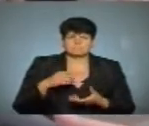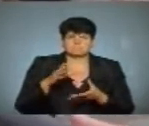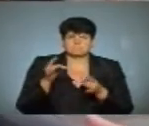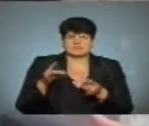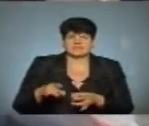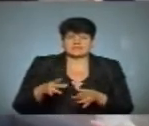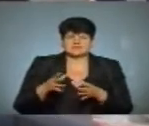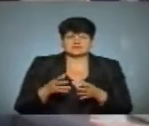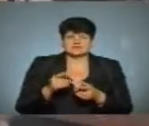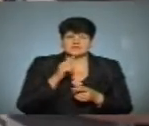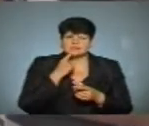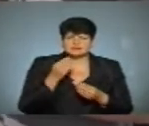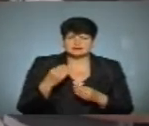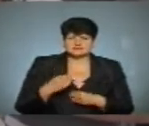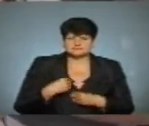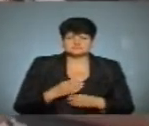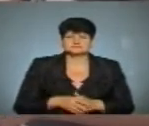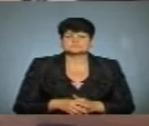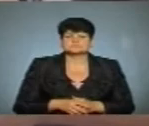цікаво спробувати. І ще листівочка.